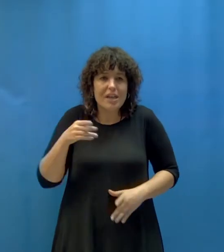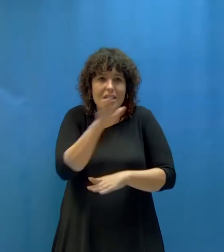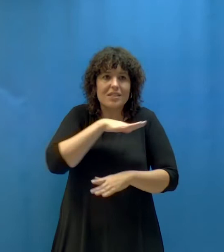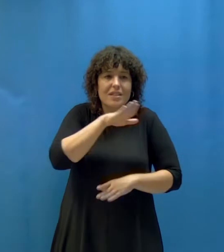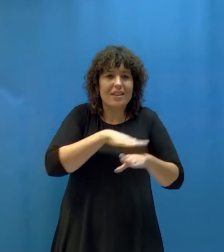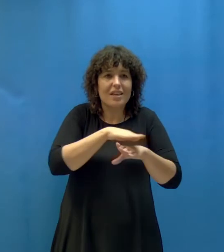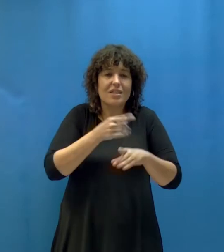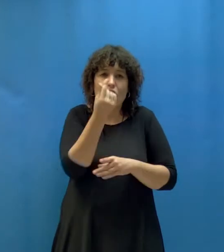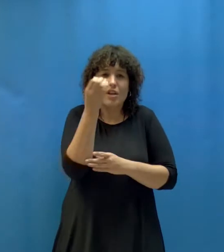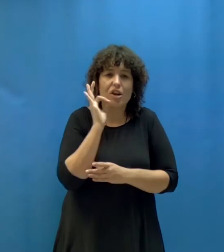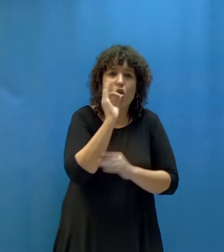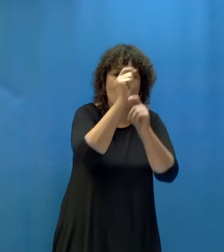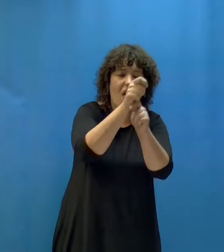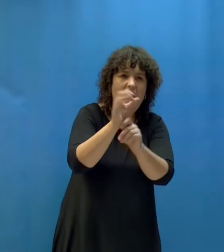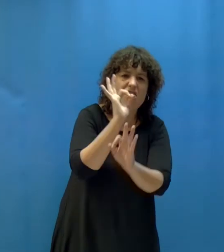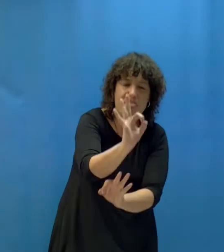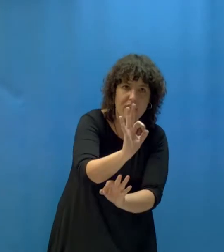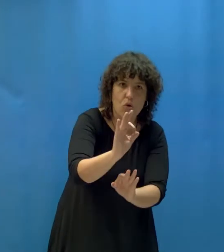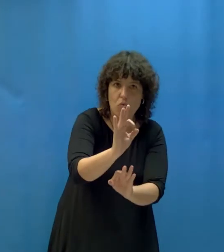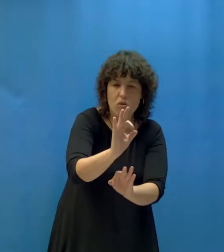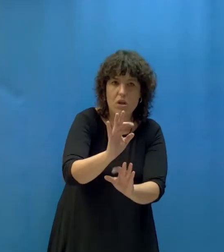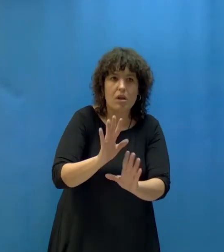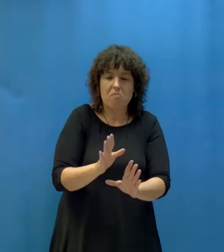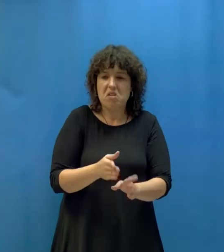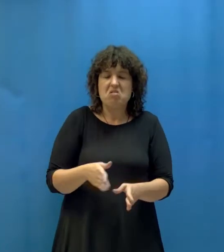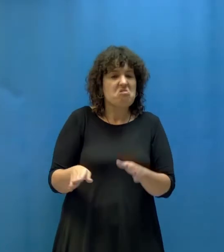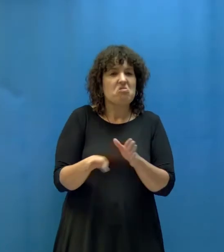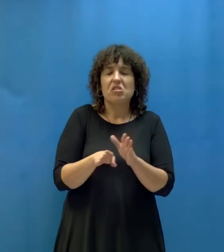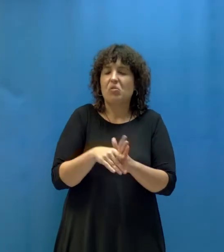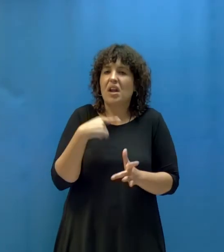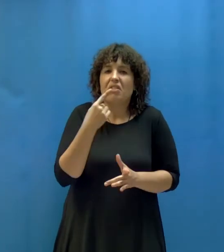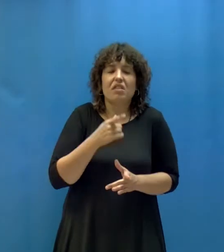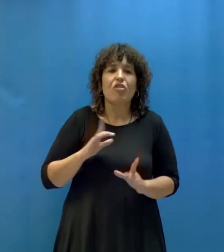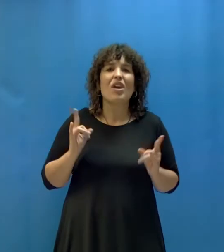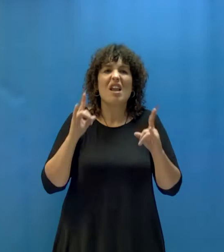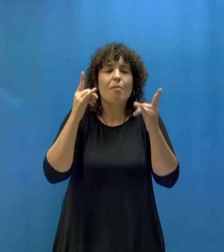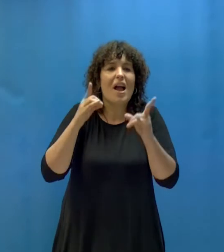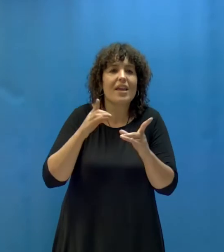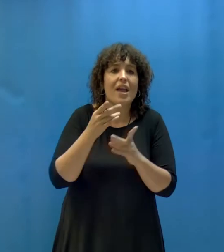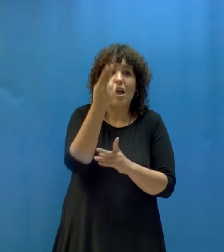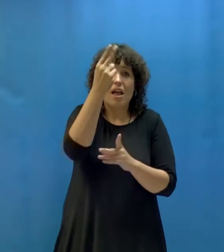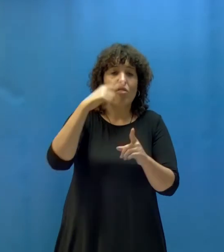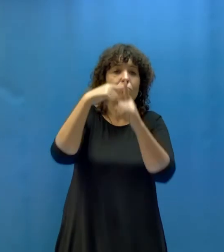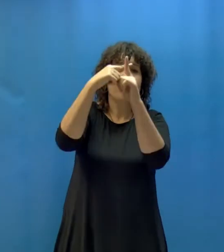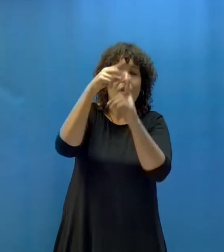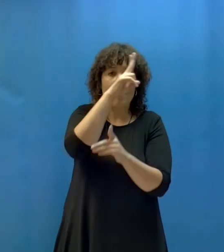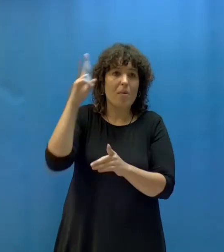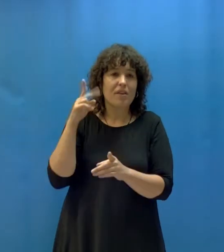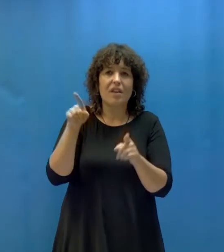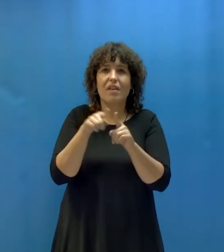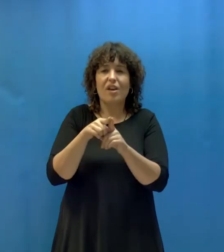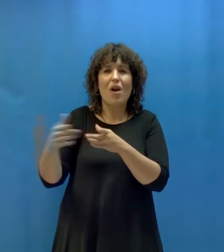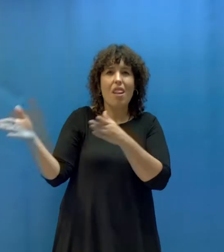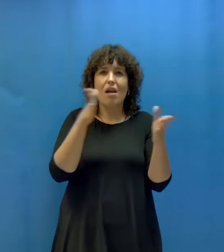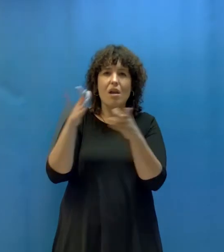Senat, vostès continuaran rebutjant que el Valle de los Caídos sigui un centre d'interpretació de la Guerra Civil, però a Castelló